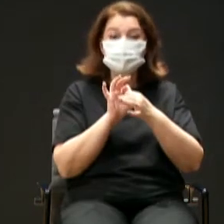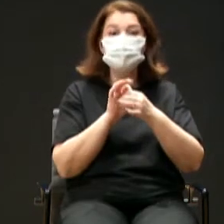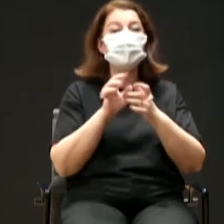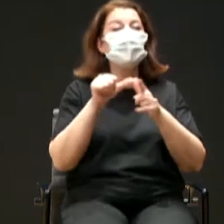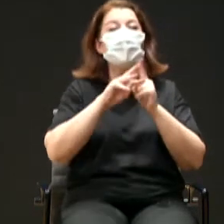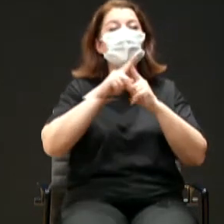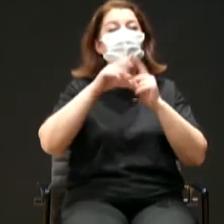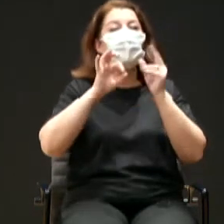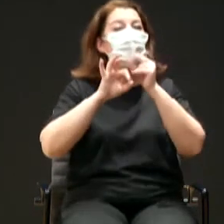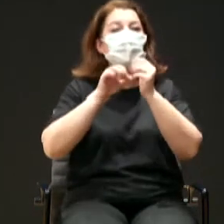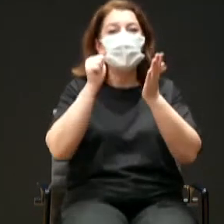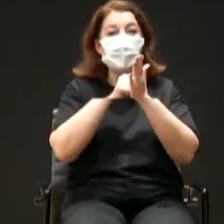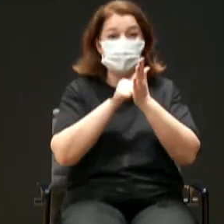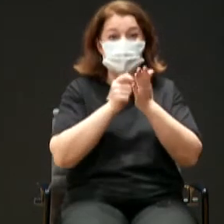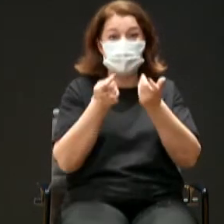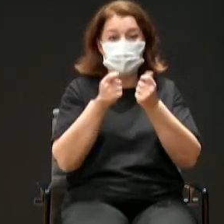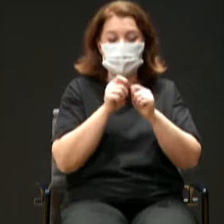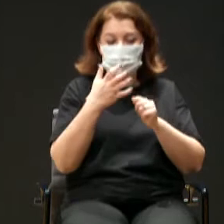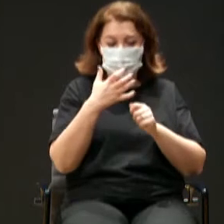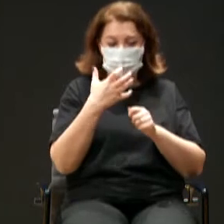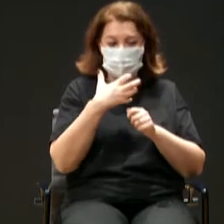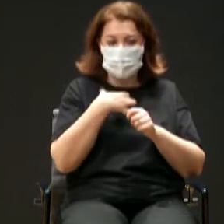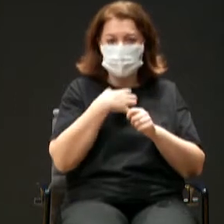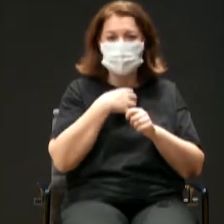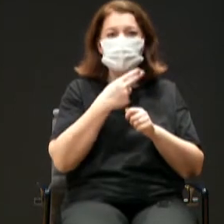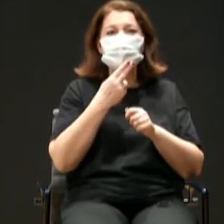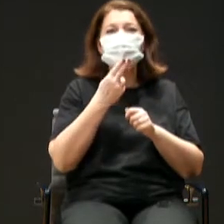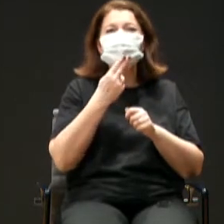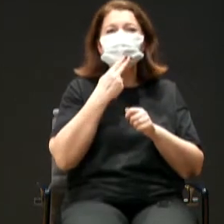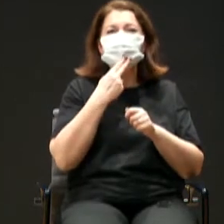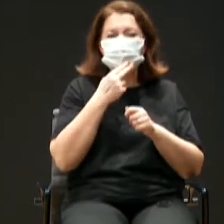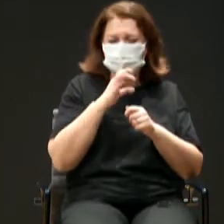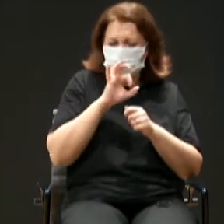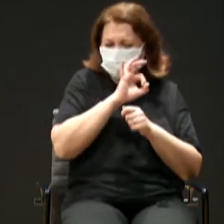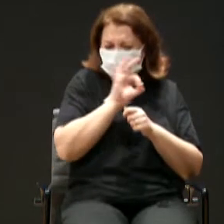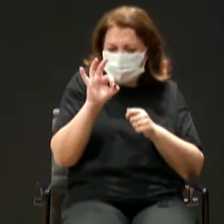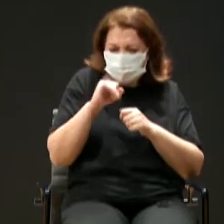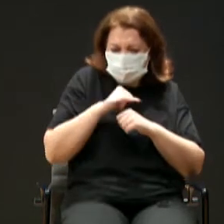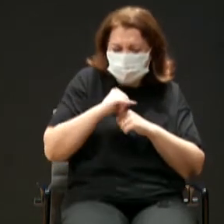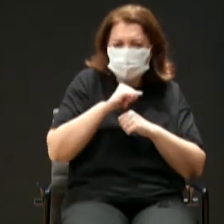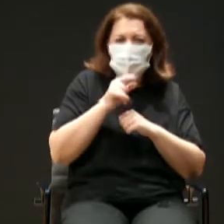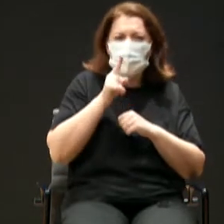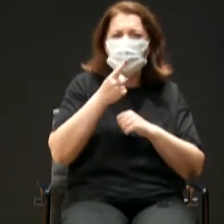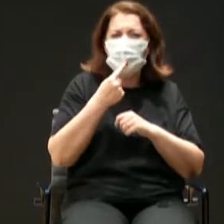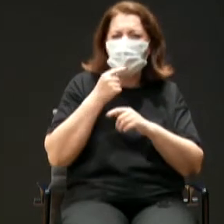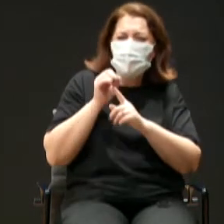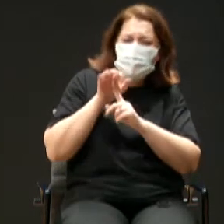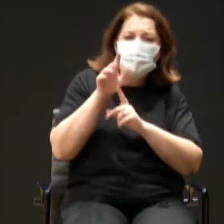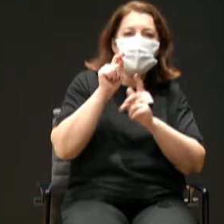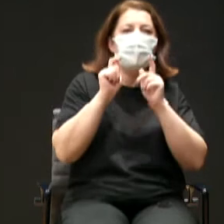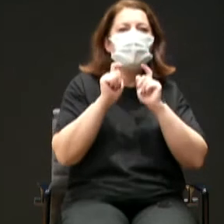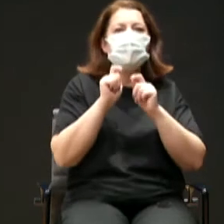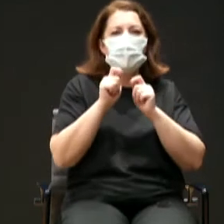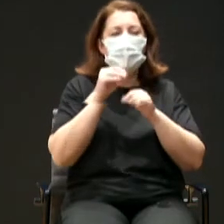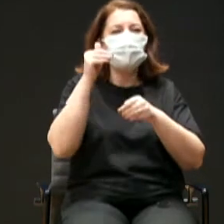kapanırken kendilerini bayanlara sıfır noktasına yanaşacak derecede onları taciz eden milletvekilleridir.